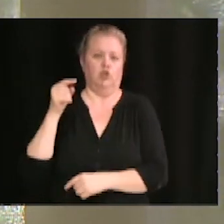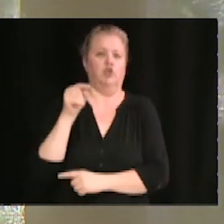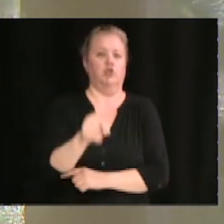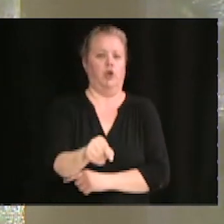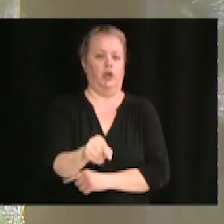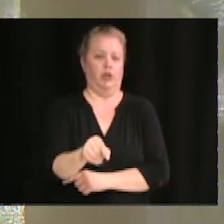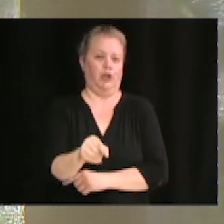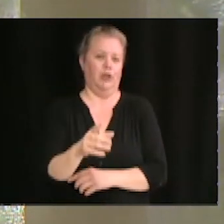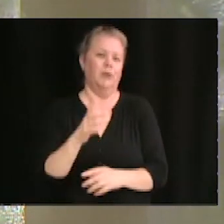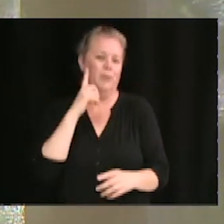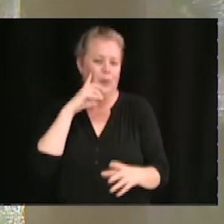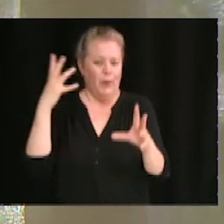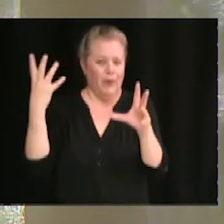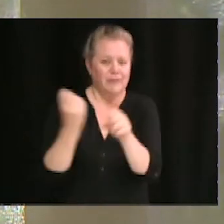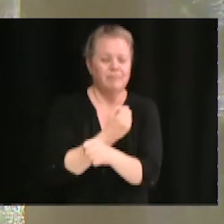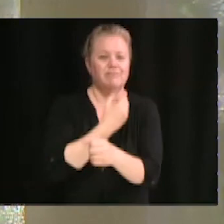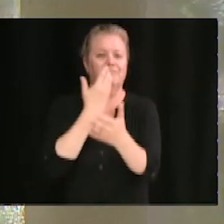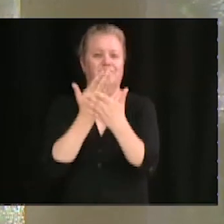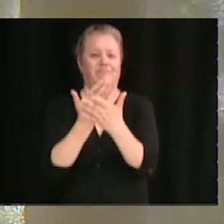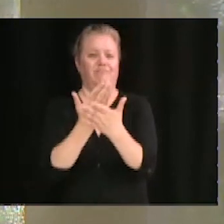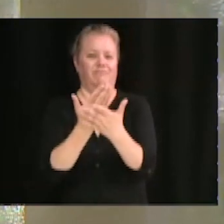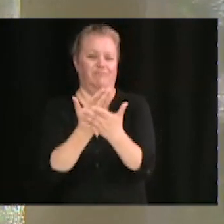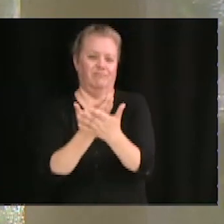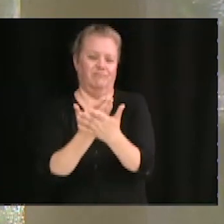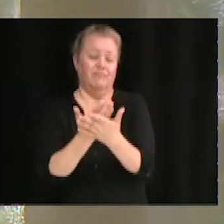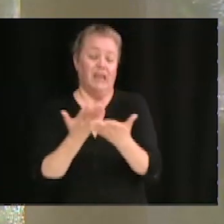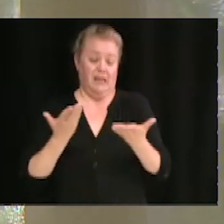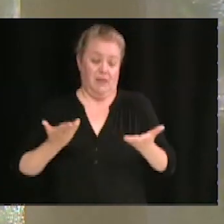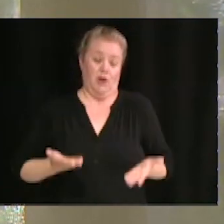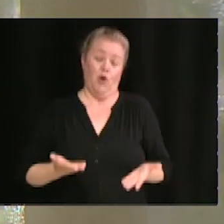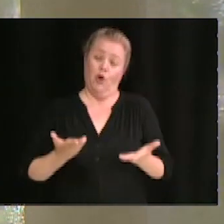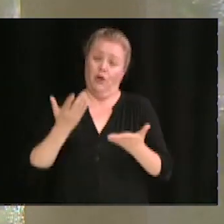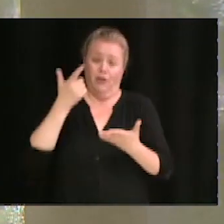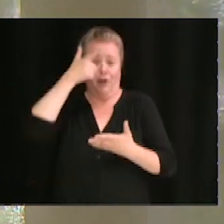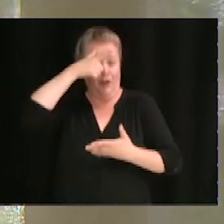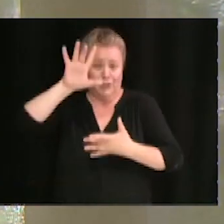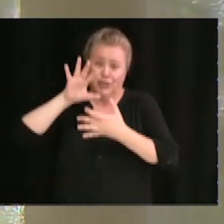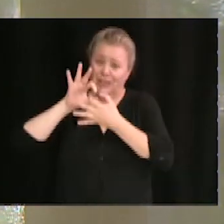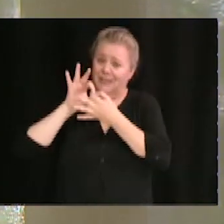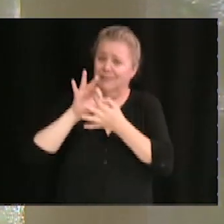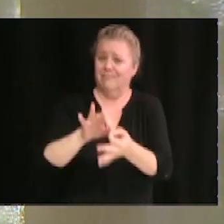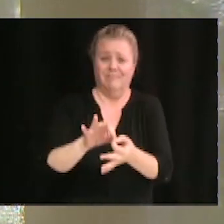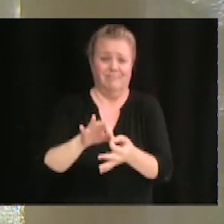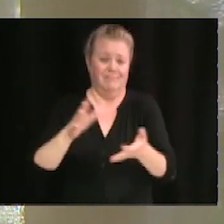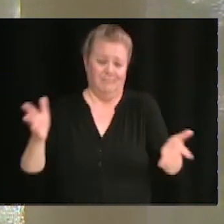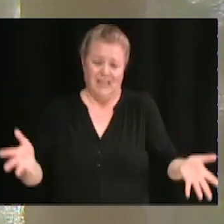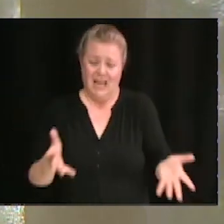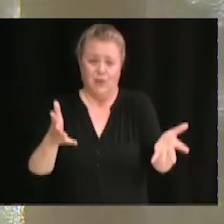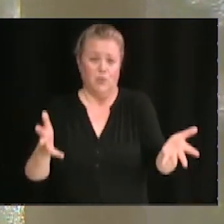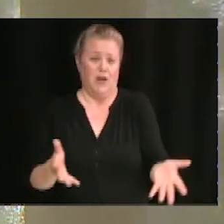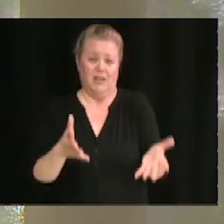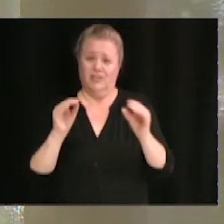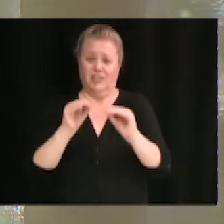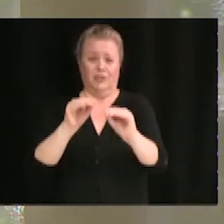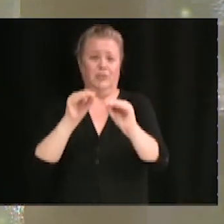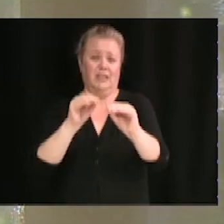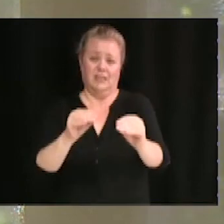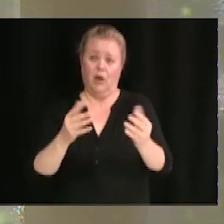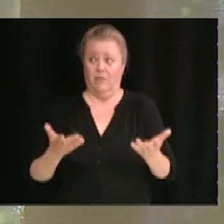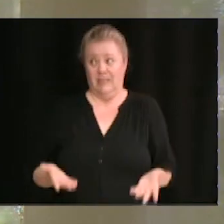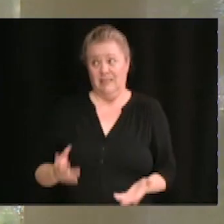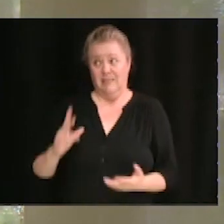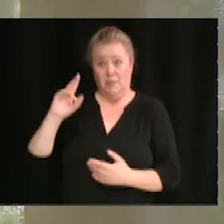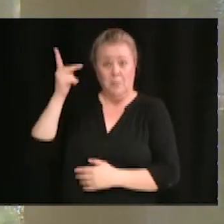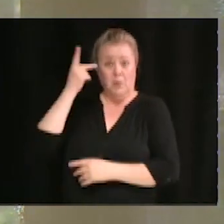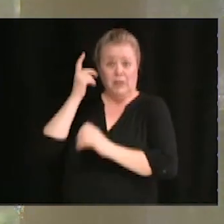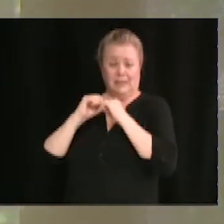cette cohérence-là pour favoriser l'éducation, bien, c'est important également, dans la vision des politiques sociales de la Ville, «